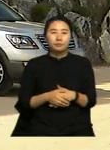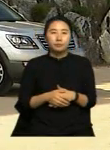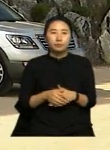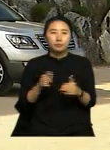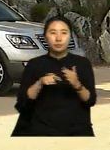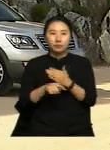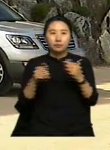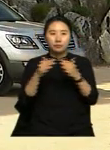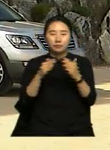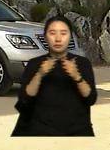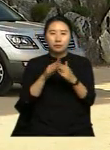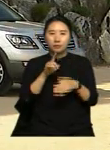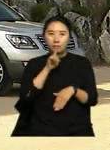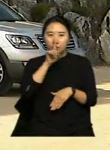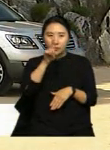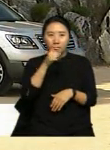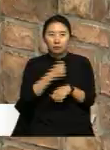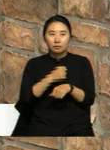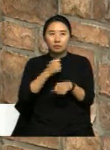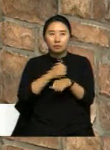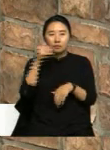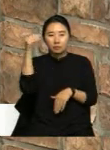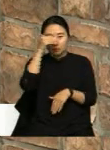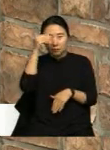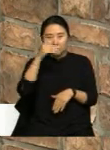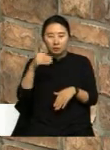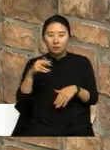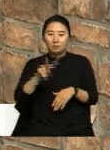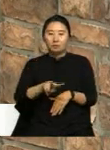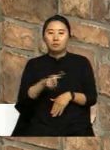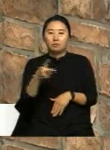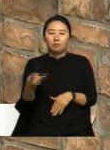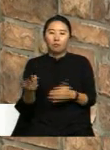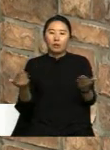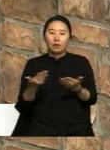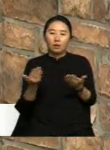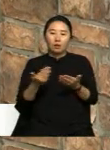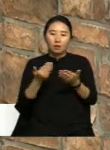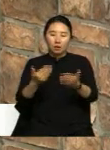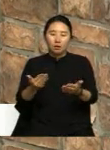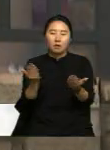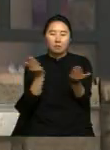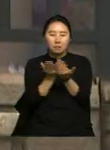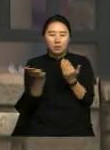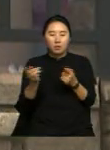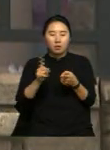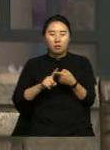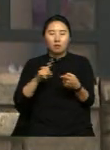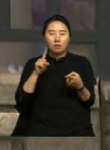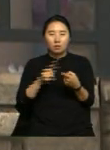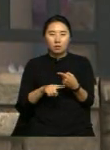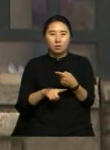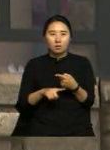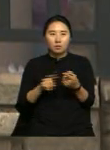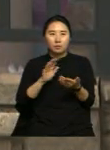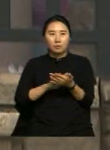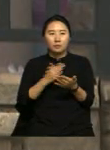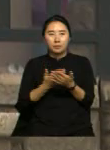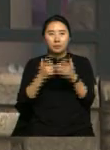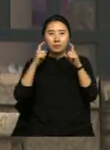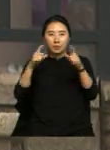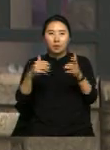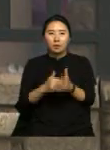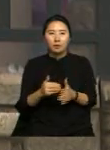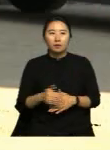이외에도 주택으로 신고하고 박물관으로 용도 변경을 한 업무 처리 부적정 건에 대해서는 시정을